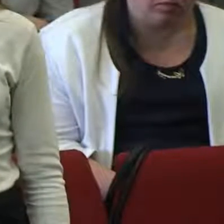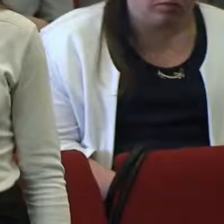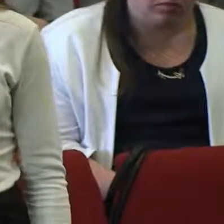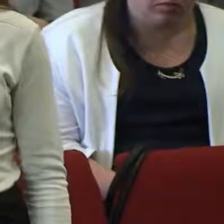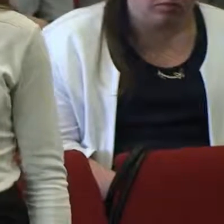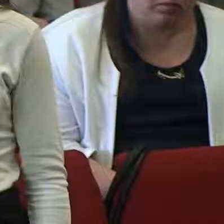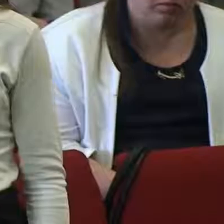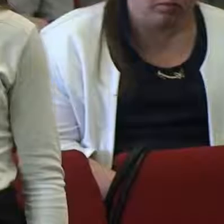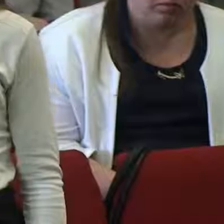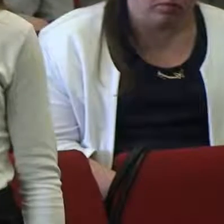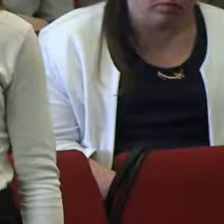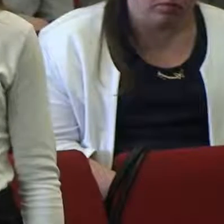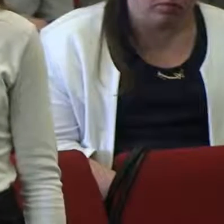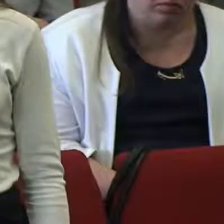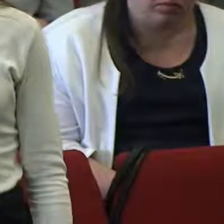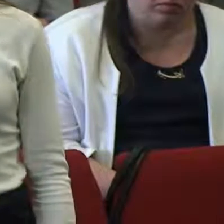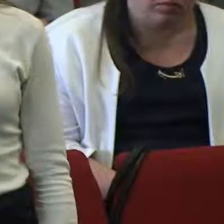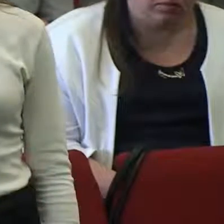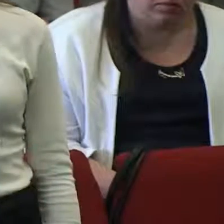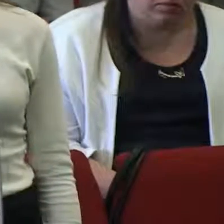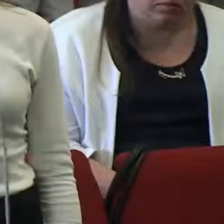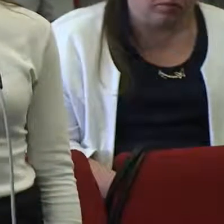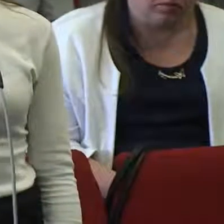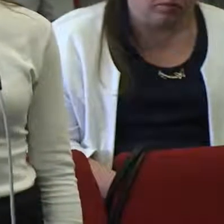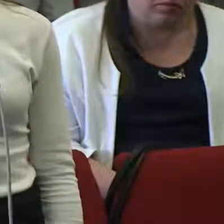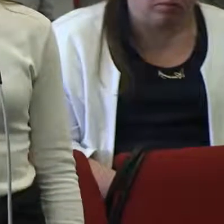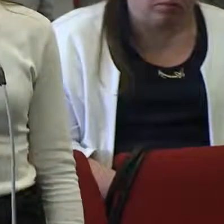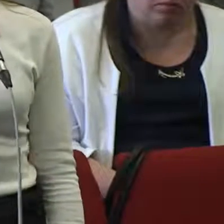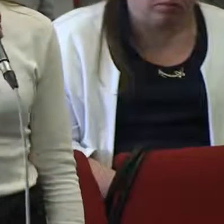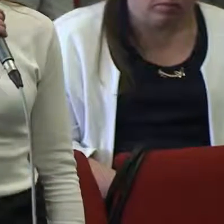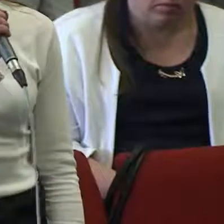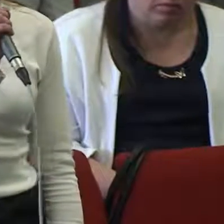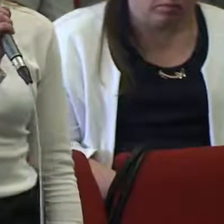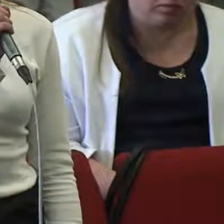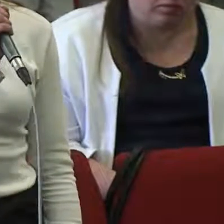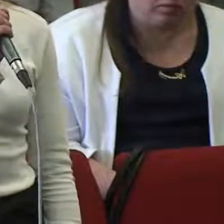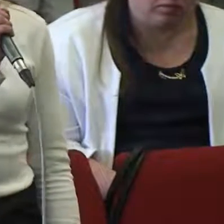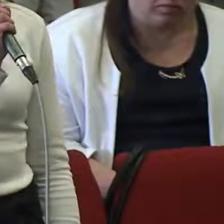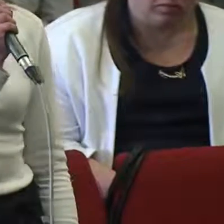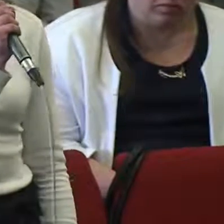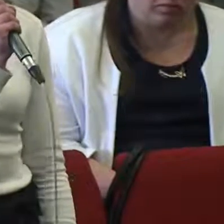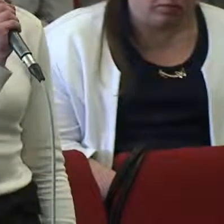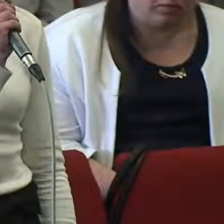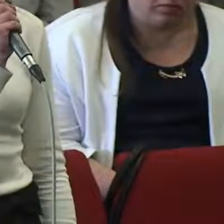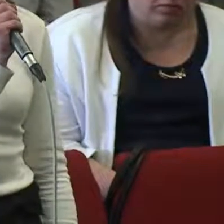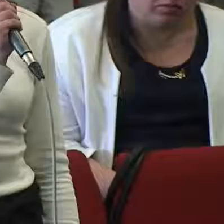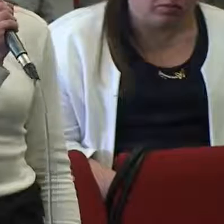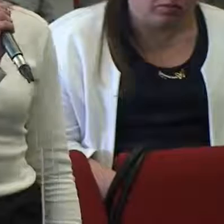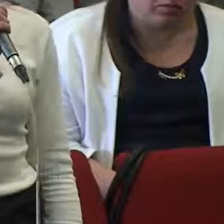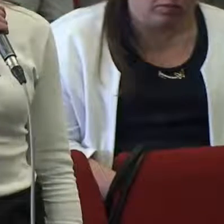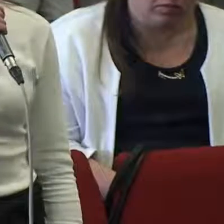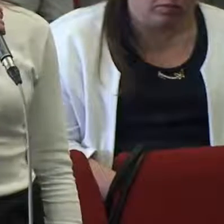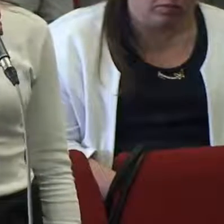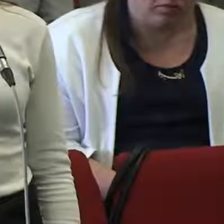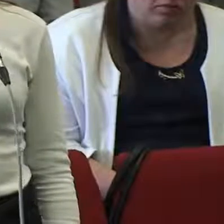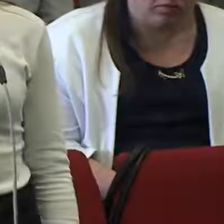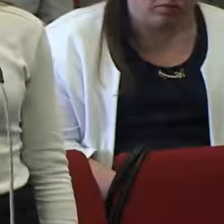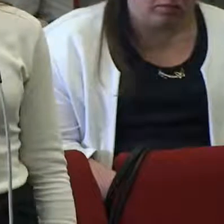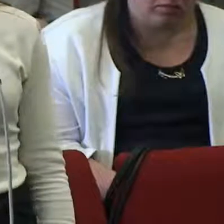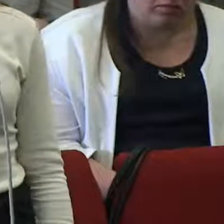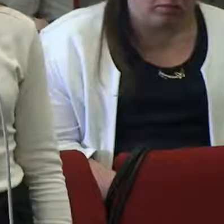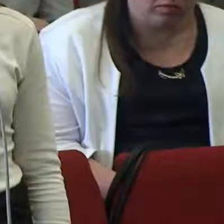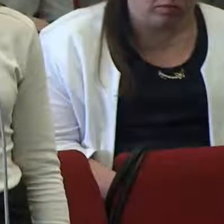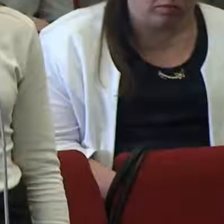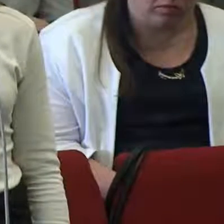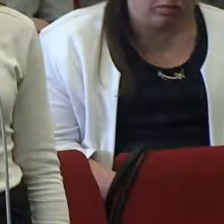лунав євангельський псалом. Заплаче той, хто сидить вдома, сьогодні в зібрані не йде,